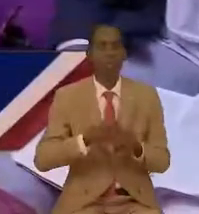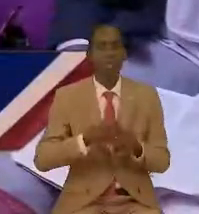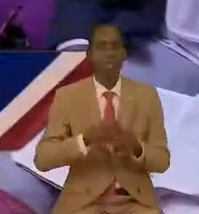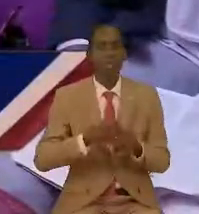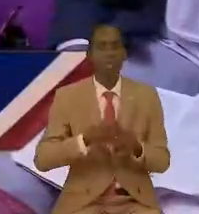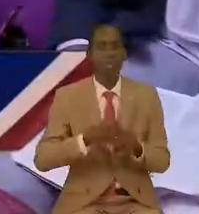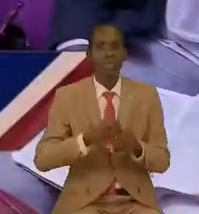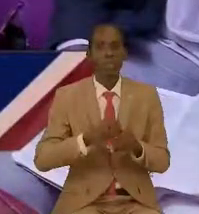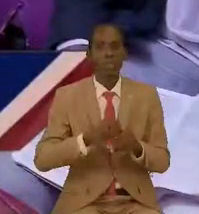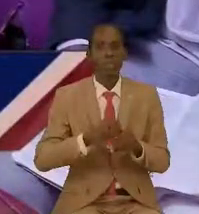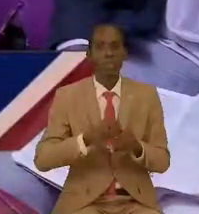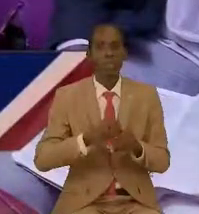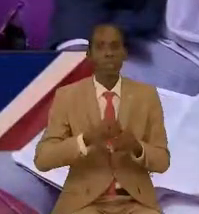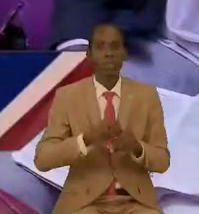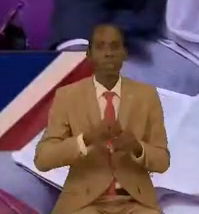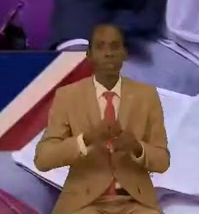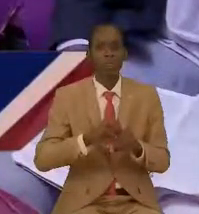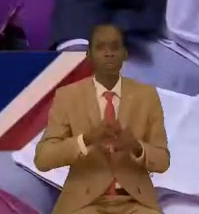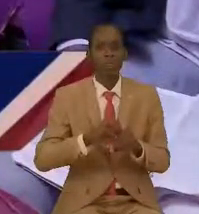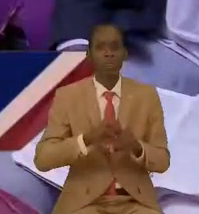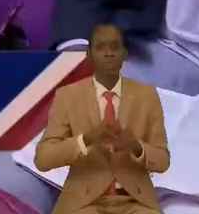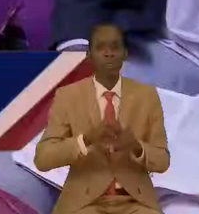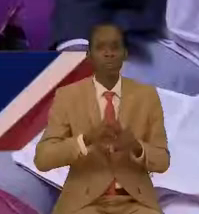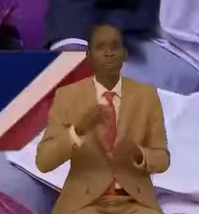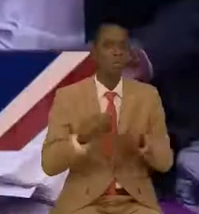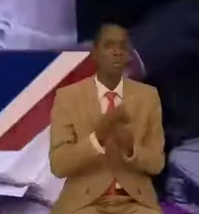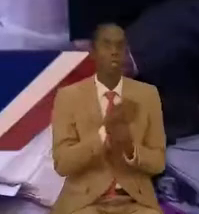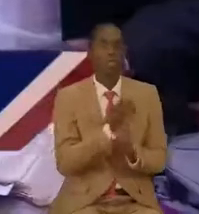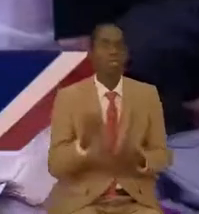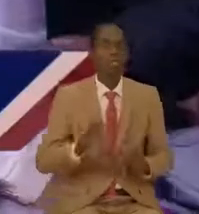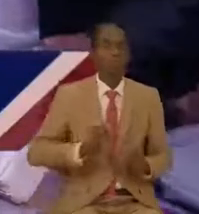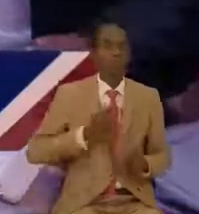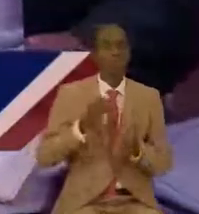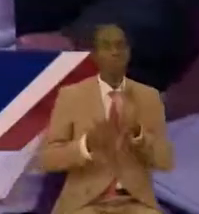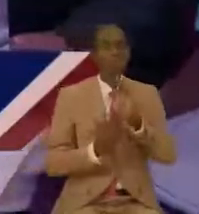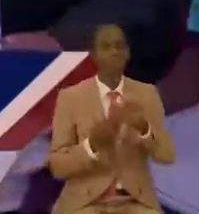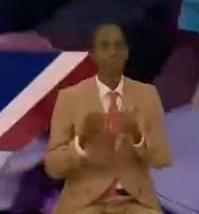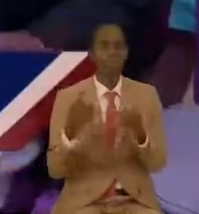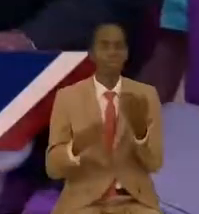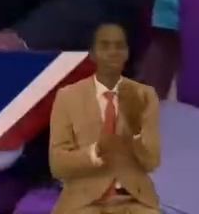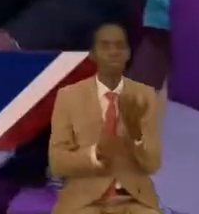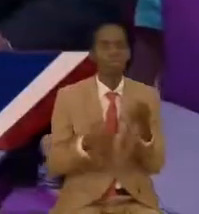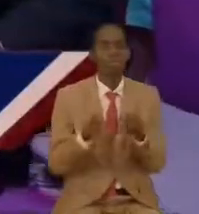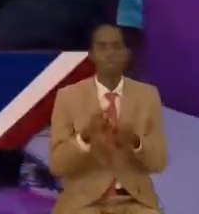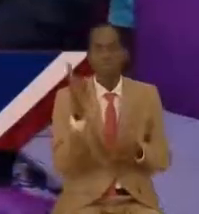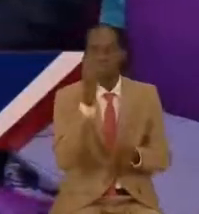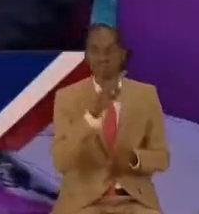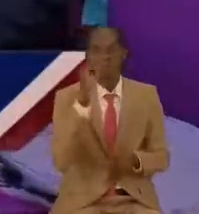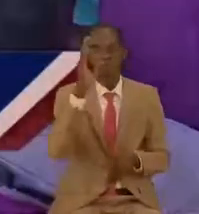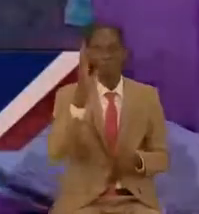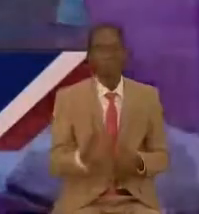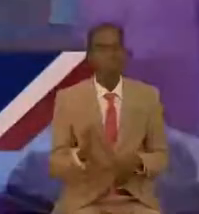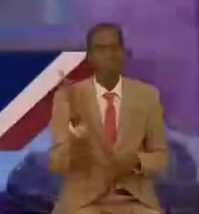contraignent. Vous voyez, ces juifs, des faux prophètes et des faux